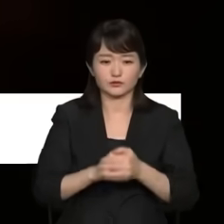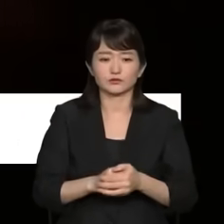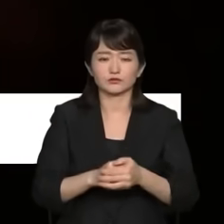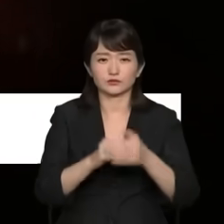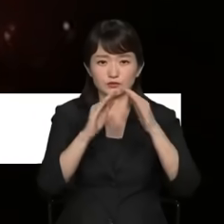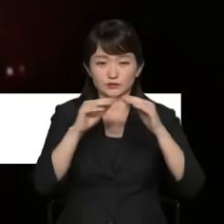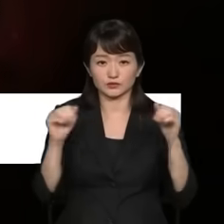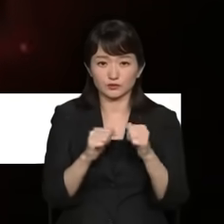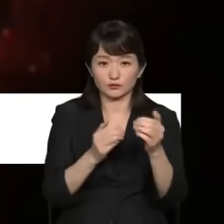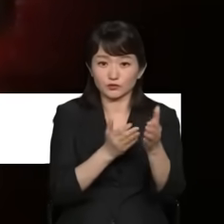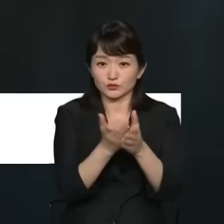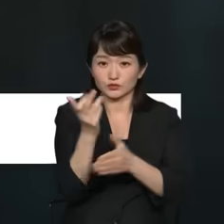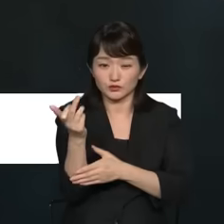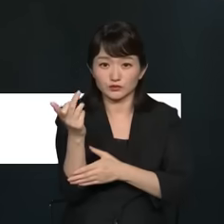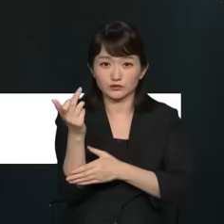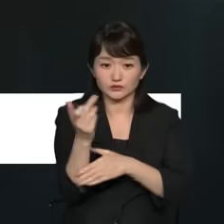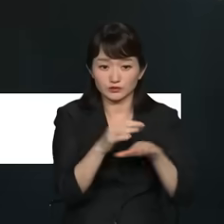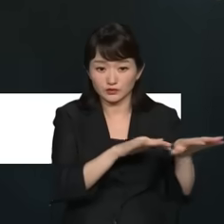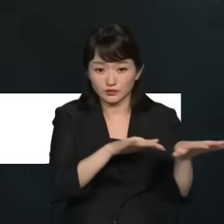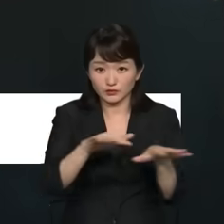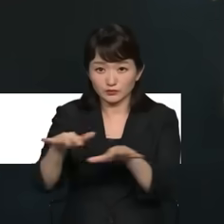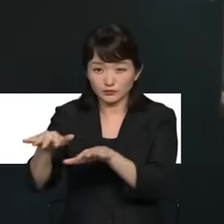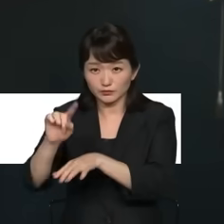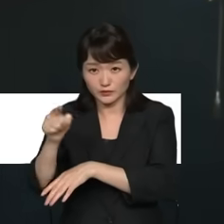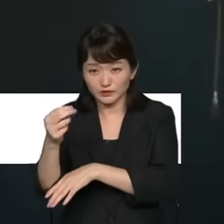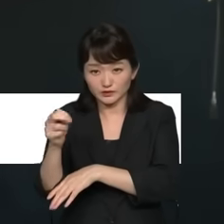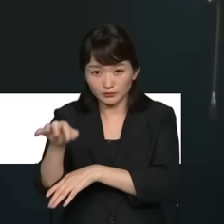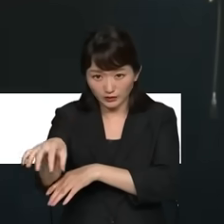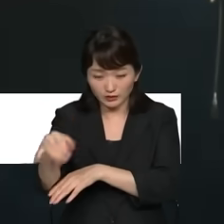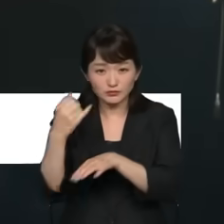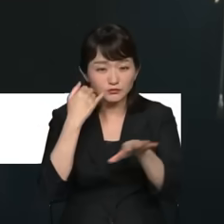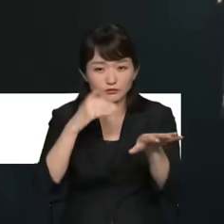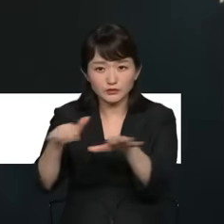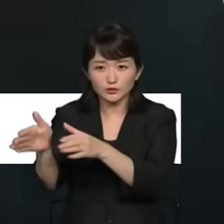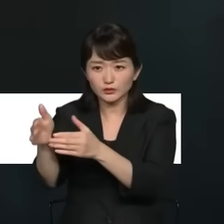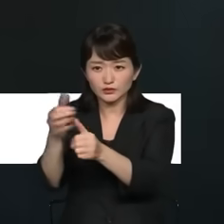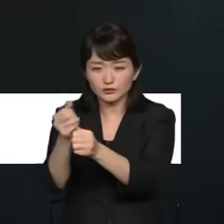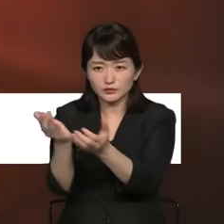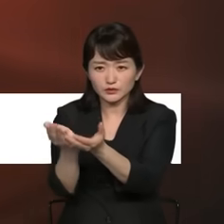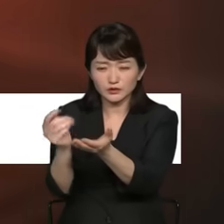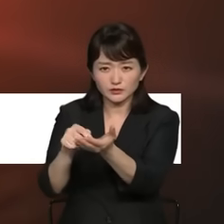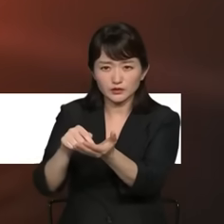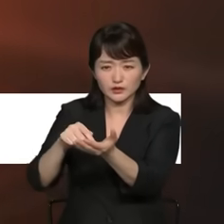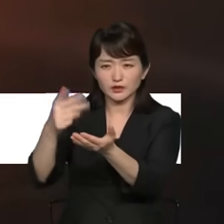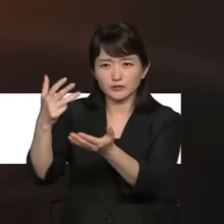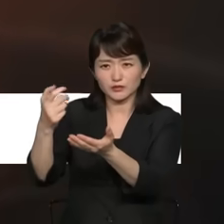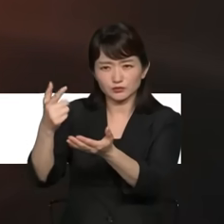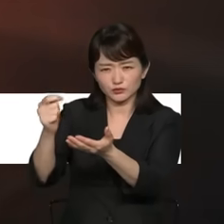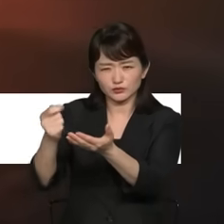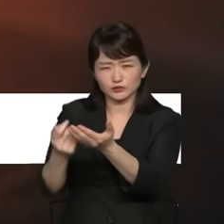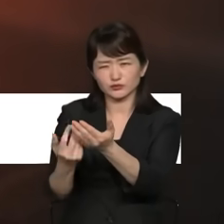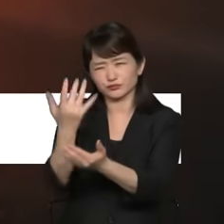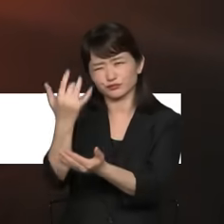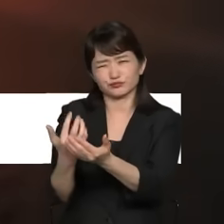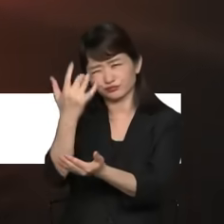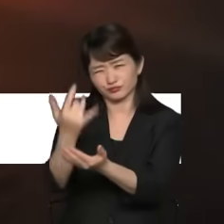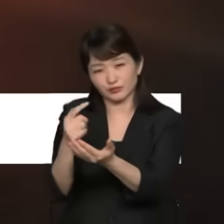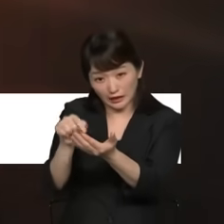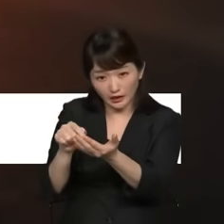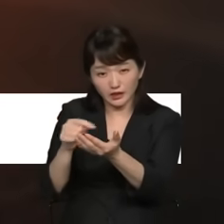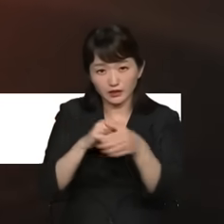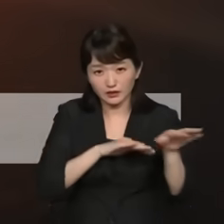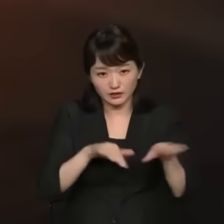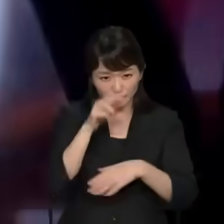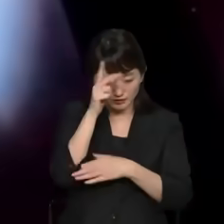어청도 남서쪽 140여 킬로미터 떨어진 바다에서 조업 중이던 86톤급 어선에서 불이 났습니다.